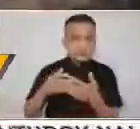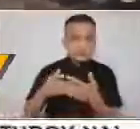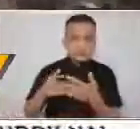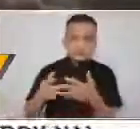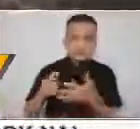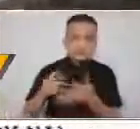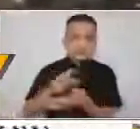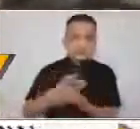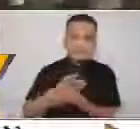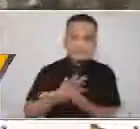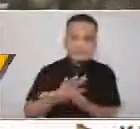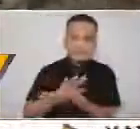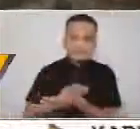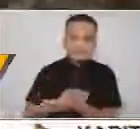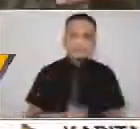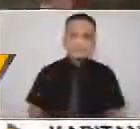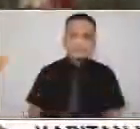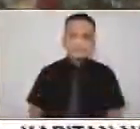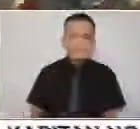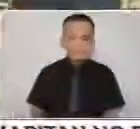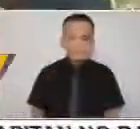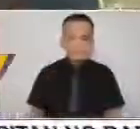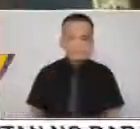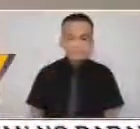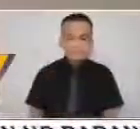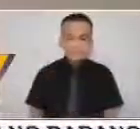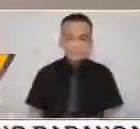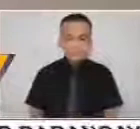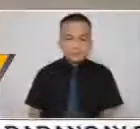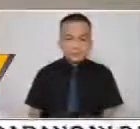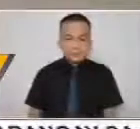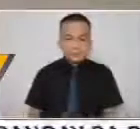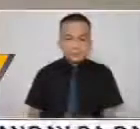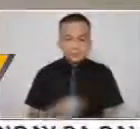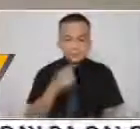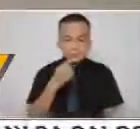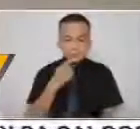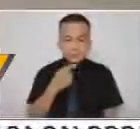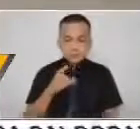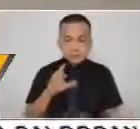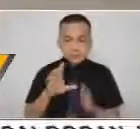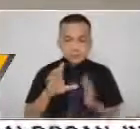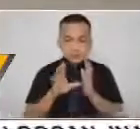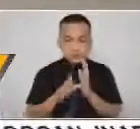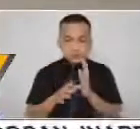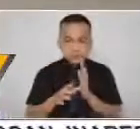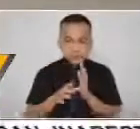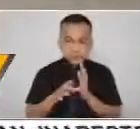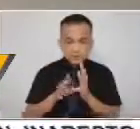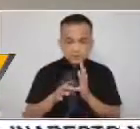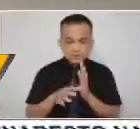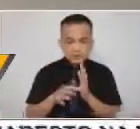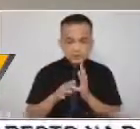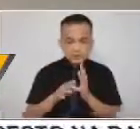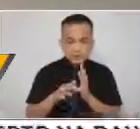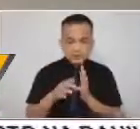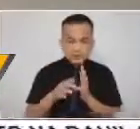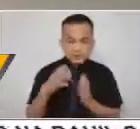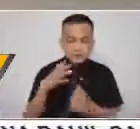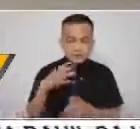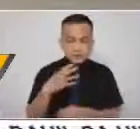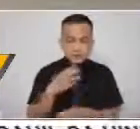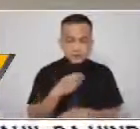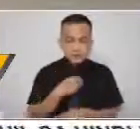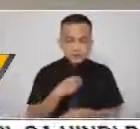hindi na rin muna papayagan ang mga nakagawi ang estilo ng pangangampanya. Definitely, because of COVID situation, magkakaroon ng changes sa